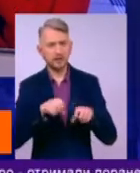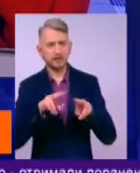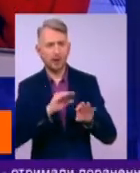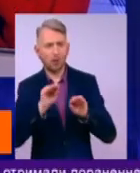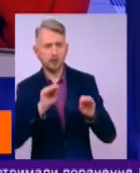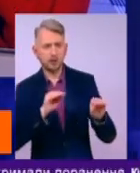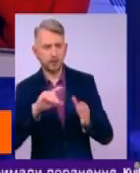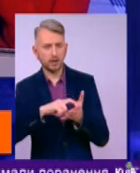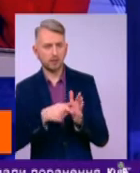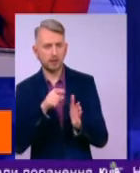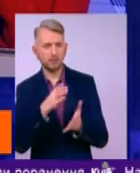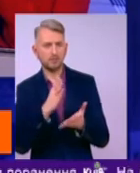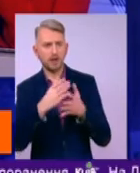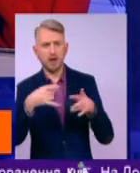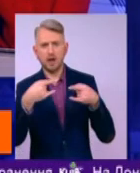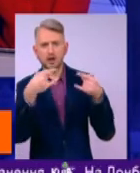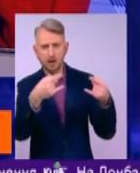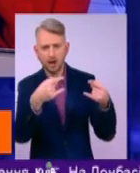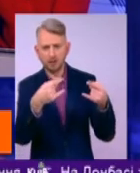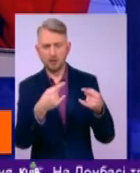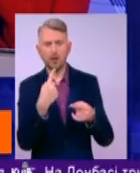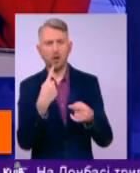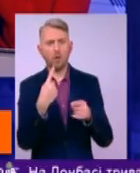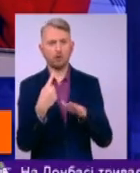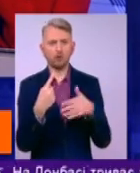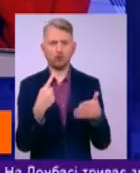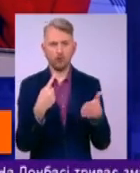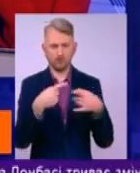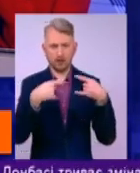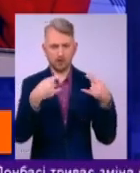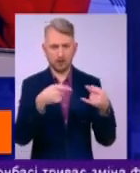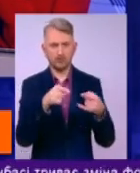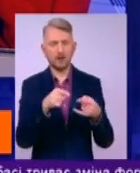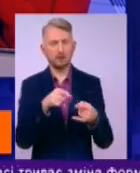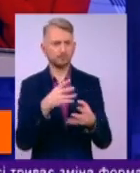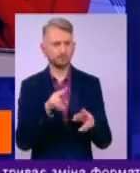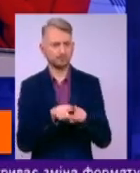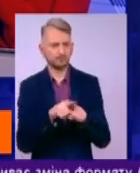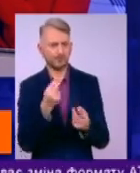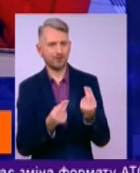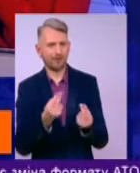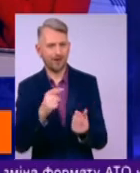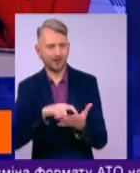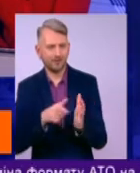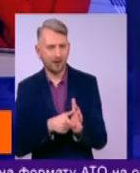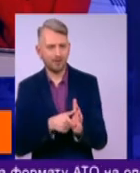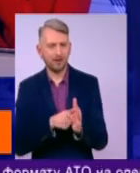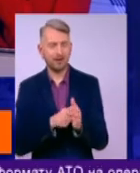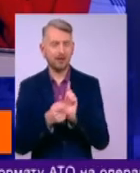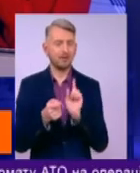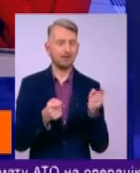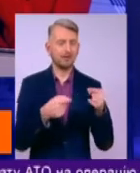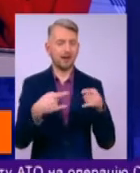кімната, яка містить екран односторонній в кімнаті. Вона облаштована як ігрова здебільшого. І за цим екраном